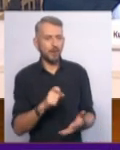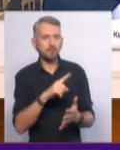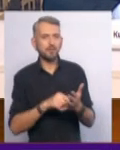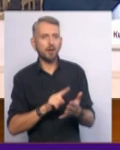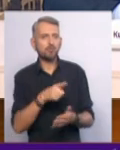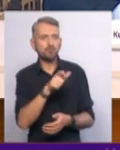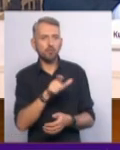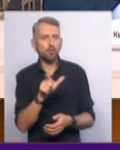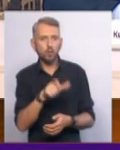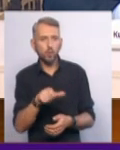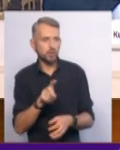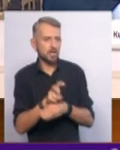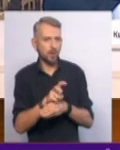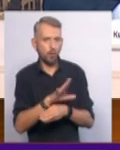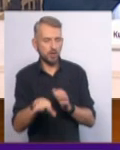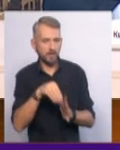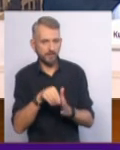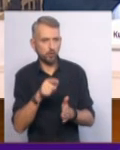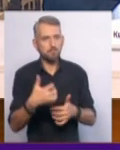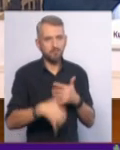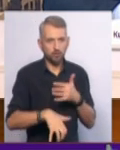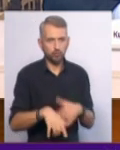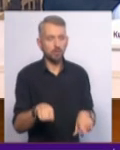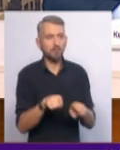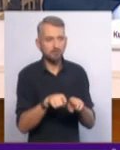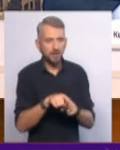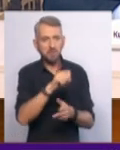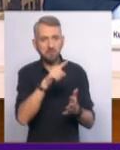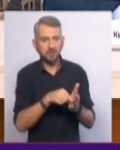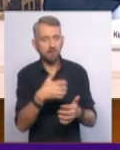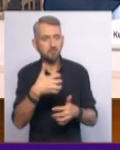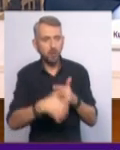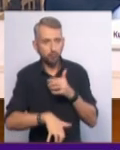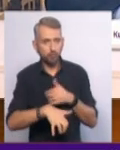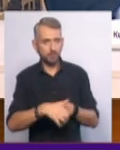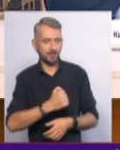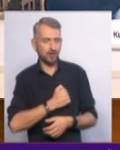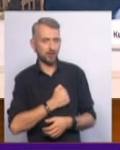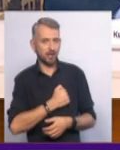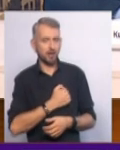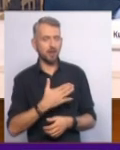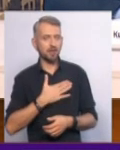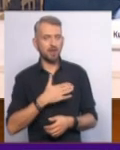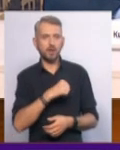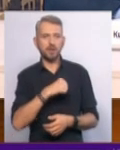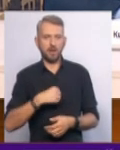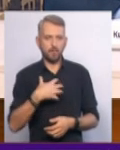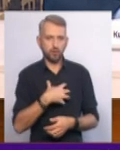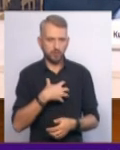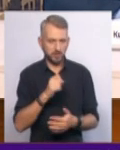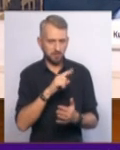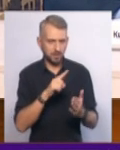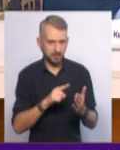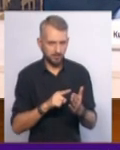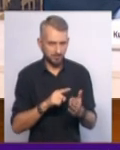ходять на вибори. Їм байдуже. Ну, оце питання байдужості, на жаль, ну, наше найважливіше завдання – подолати цю